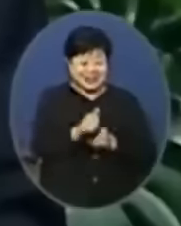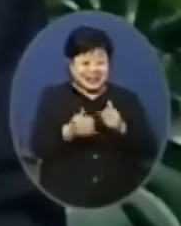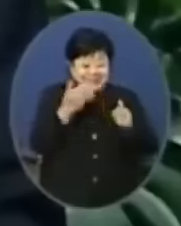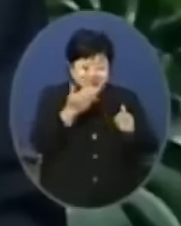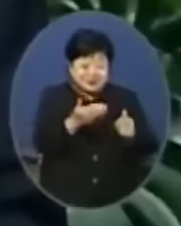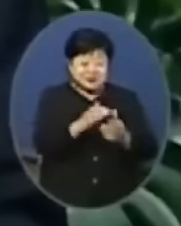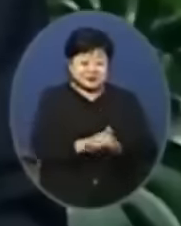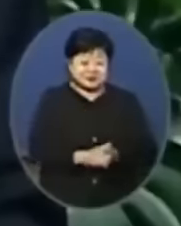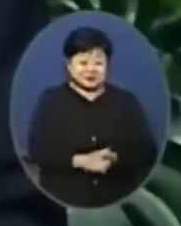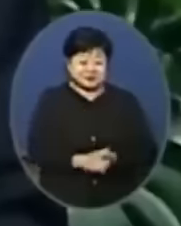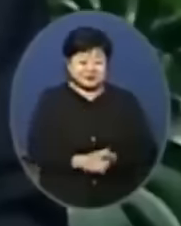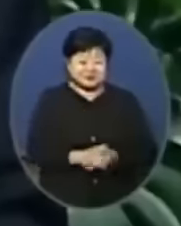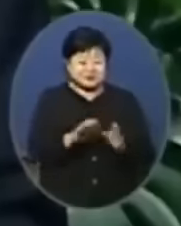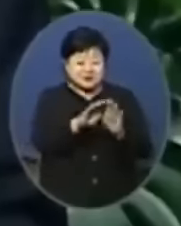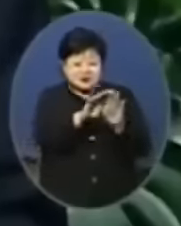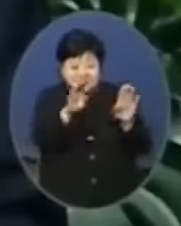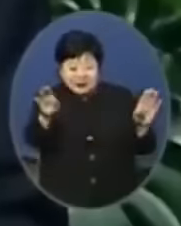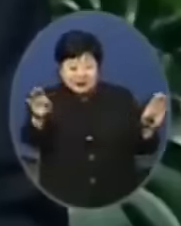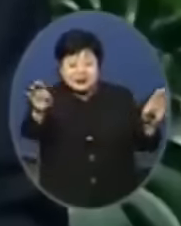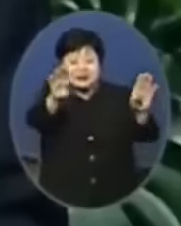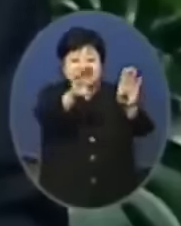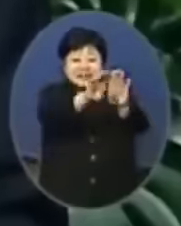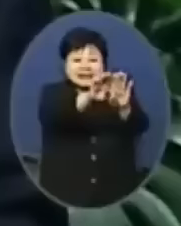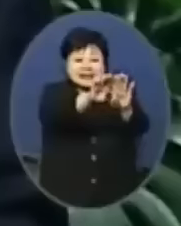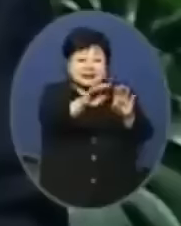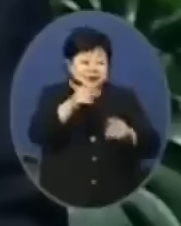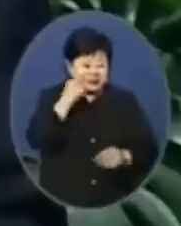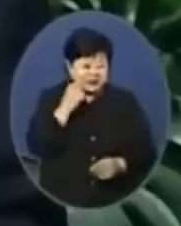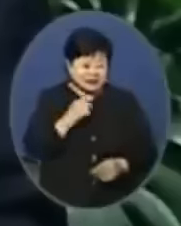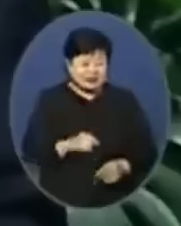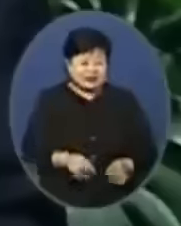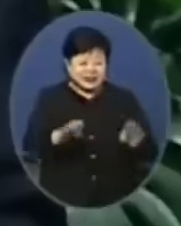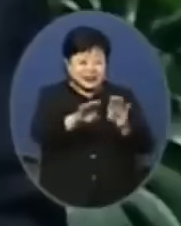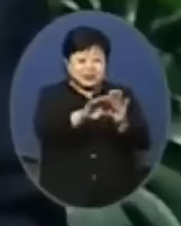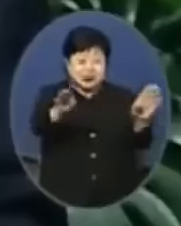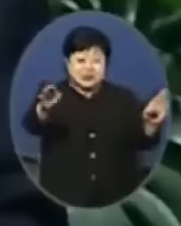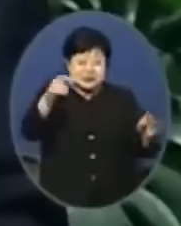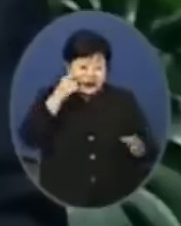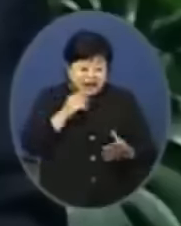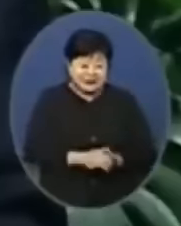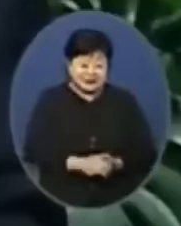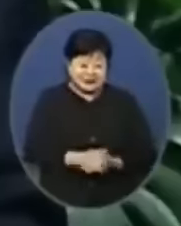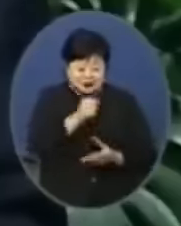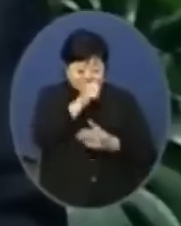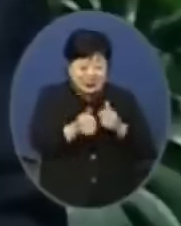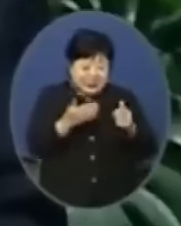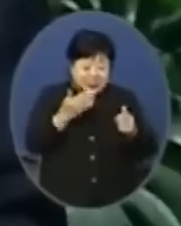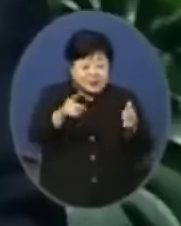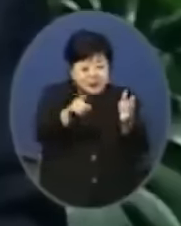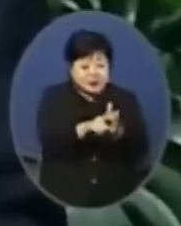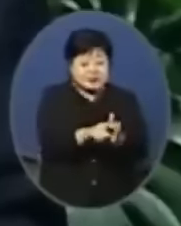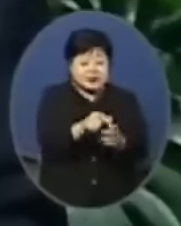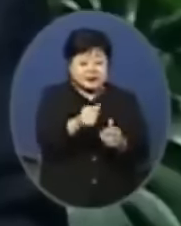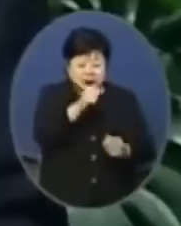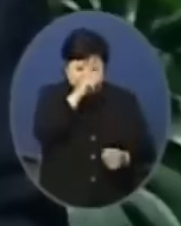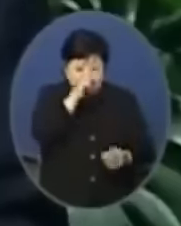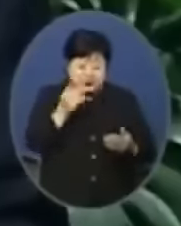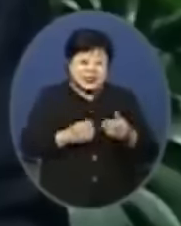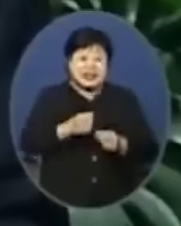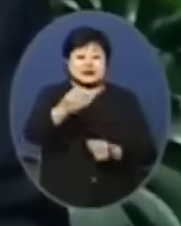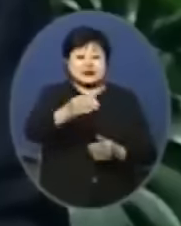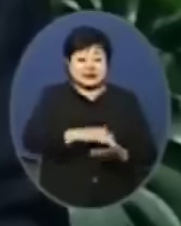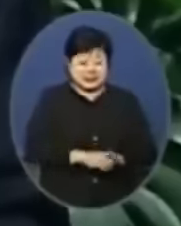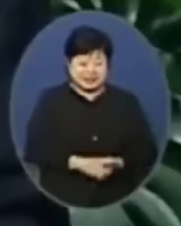하나님이 문을 열면 닫을 자가 없고 닫으면 열 자가 없습니다. 좋은 하나님을 믿으면 하나님이 좋은 일을 해